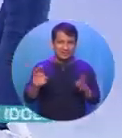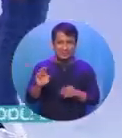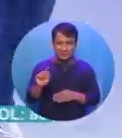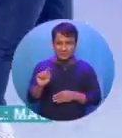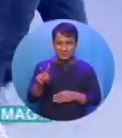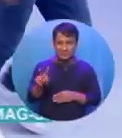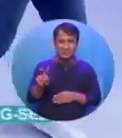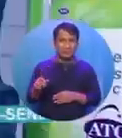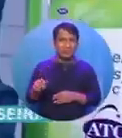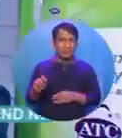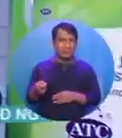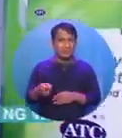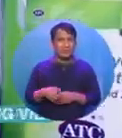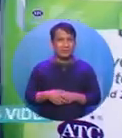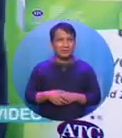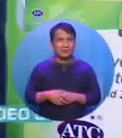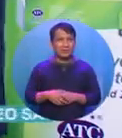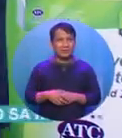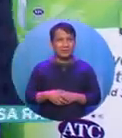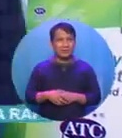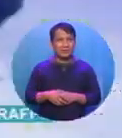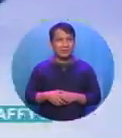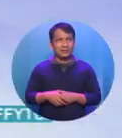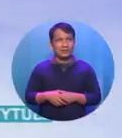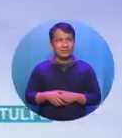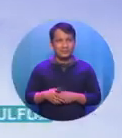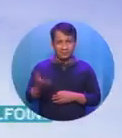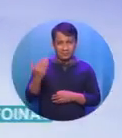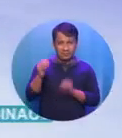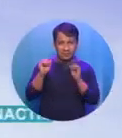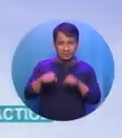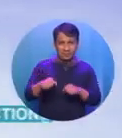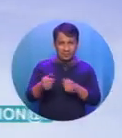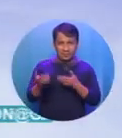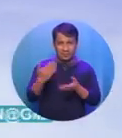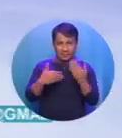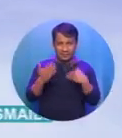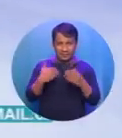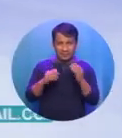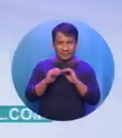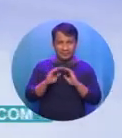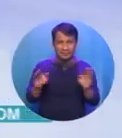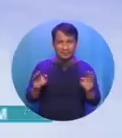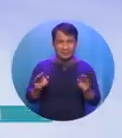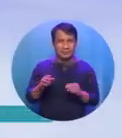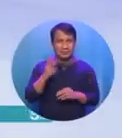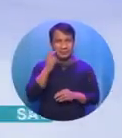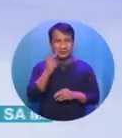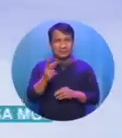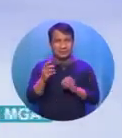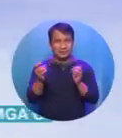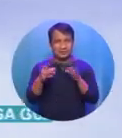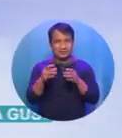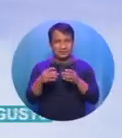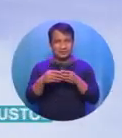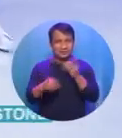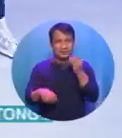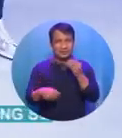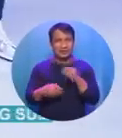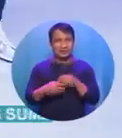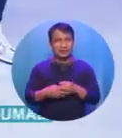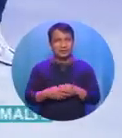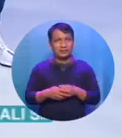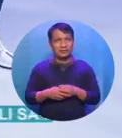TV. Ano ba? Tanong natin mga 90 cent. Pagbibigyan ba? Hindi. Sige. Gusto ko tingnan ang comment. Dali lang. Dali